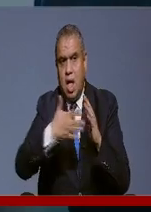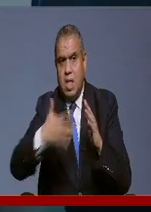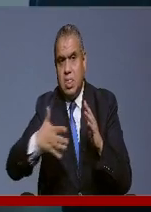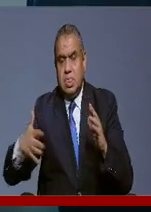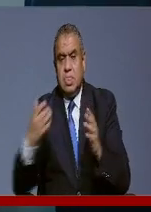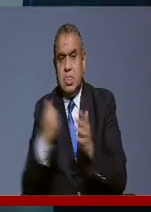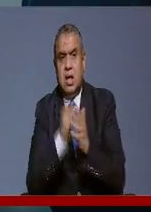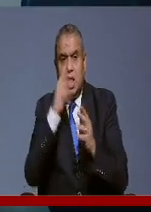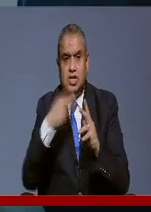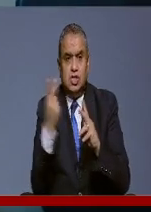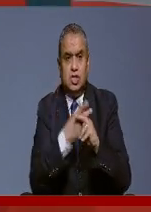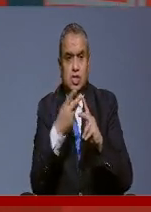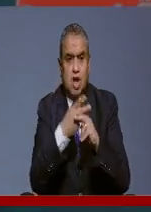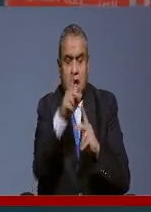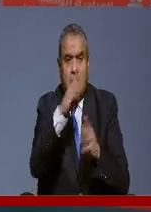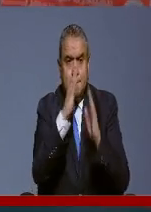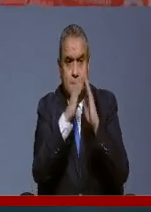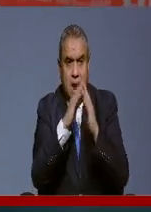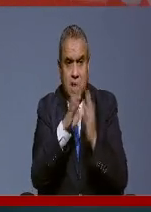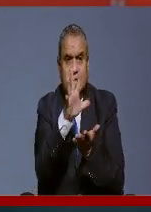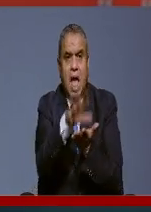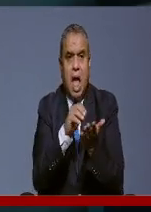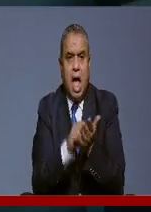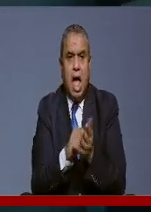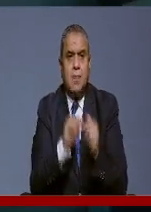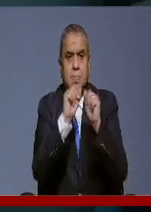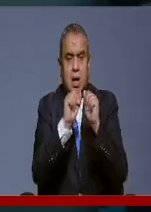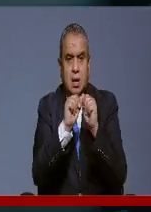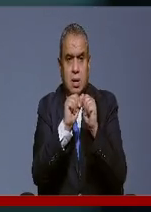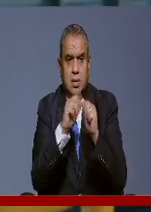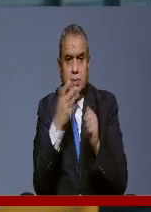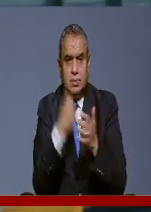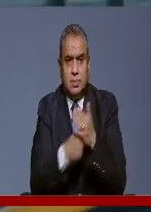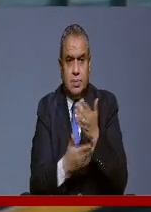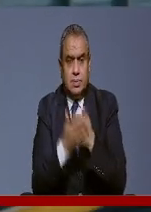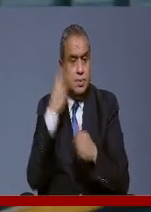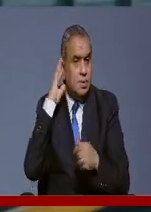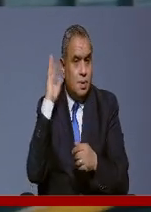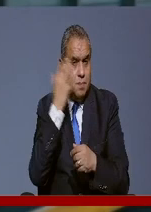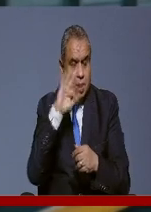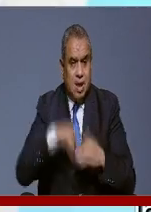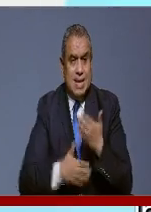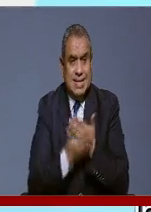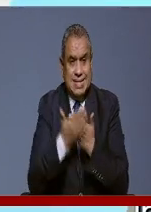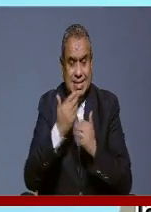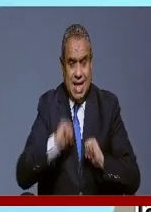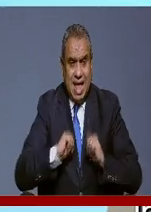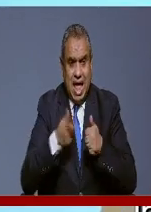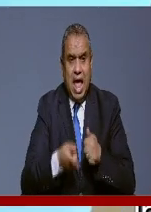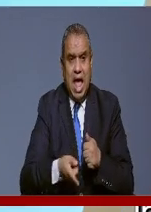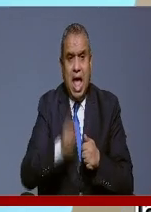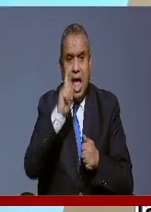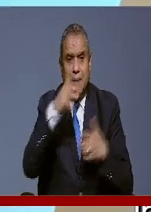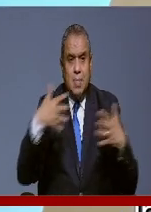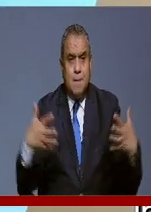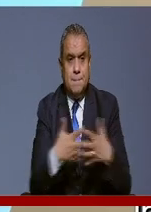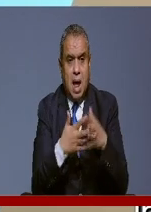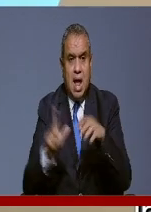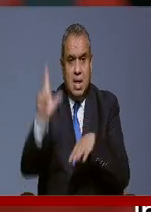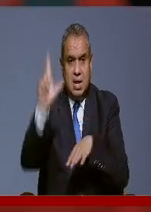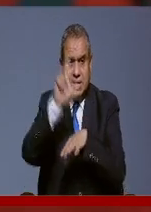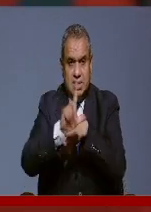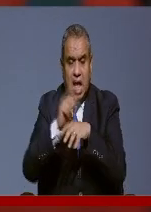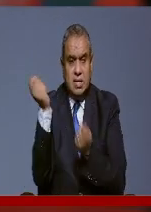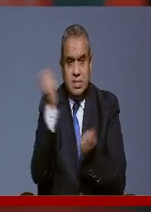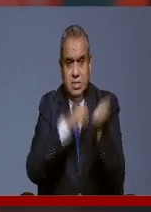كل مصري انه يبدا ومن هنا ظهرت مبادره ابدا بالتعاون مع اتحاد الصناعات